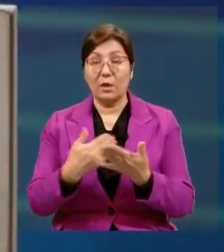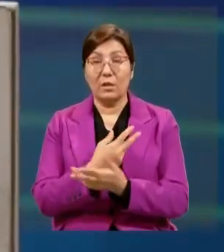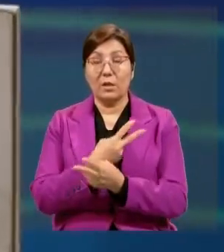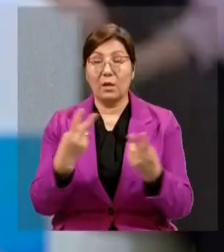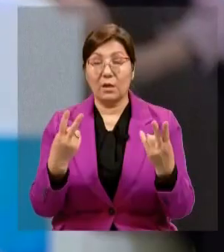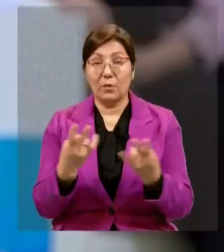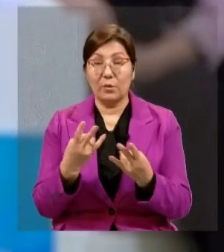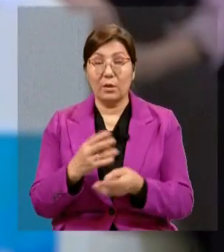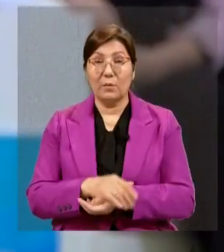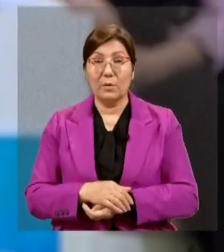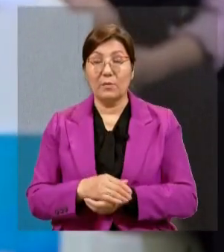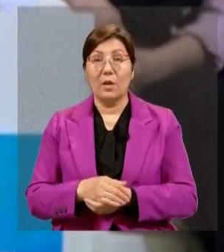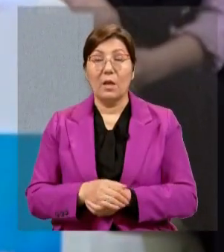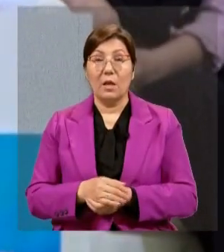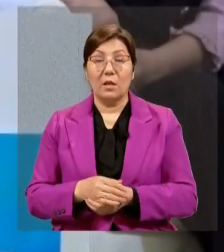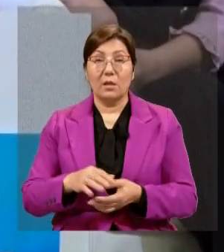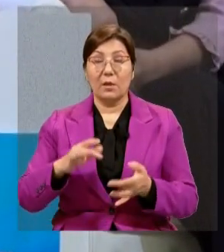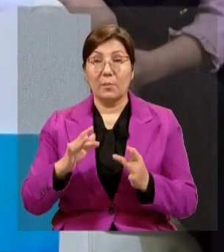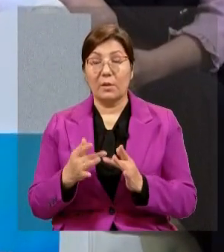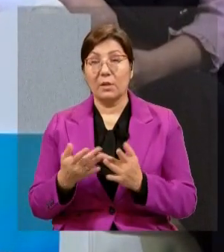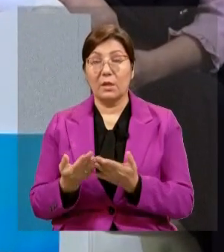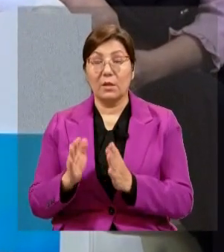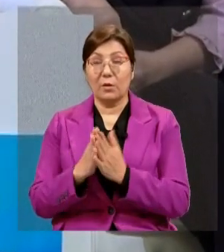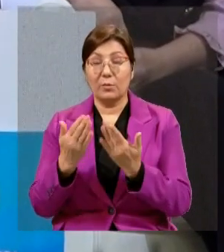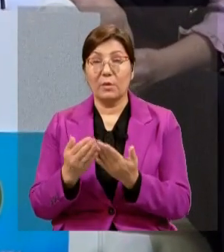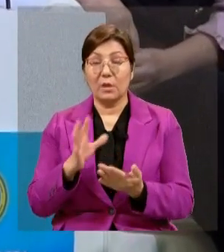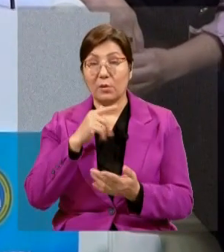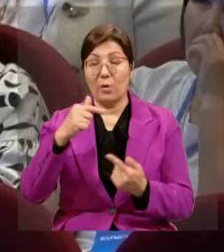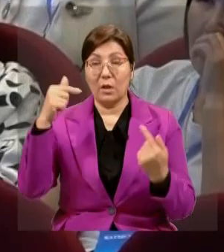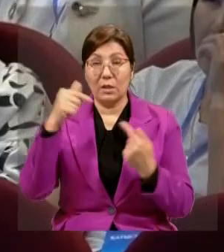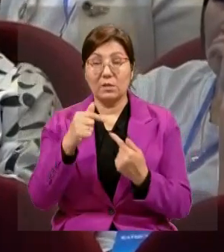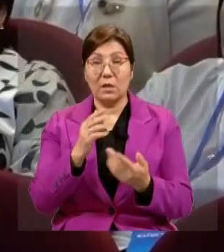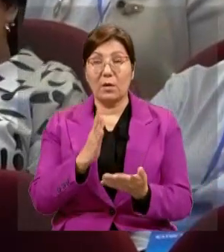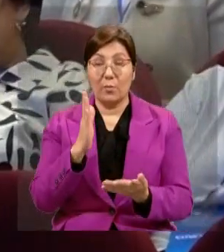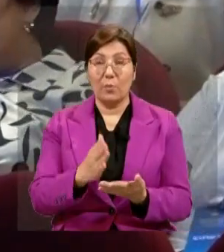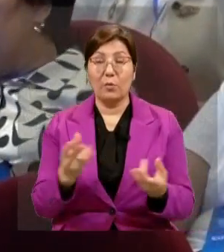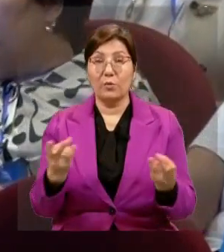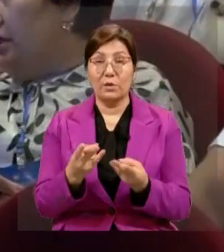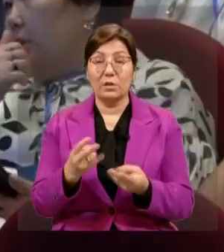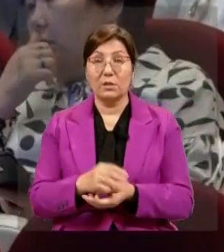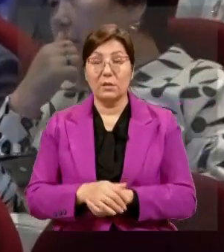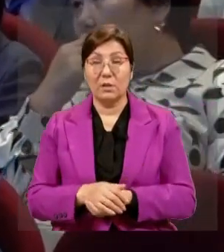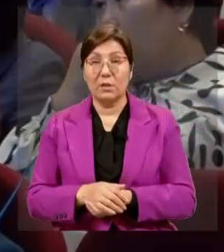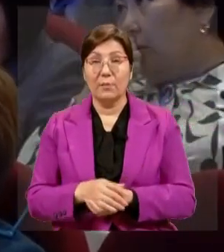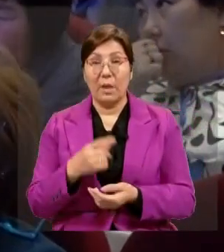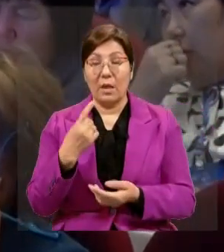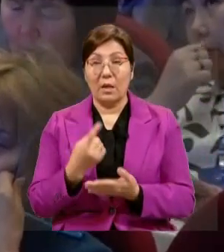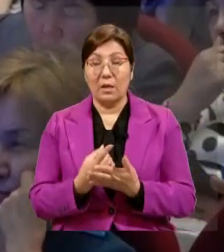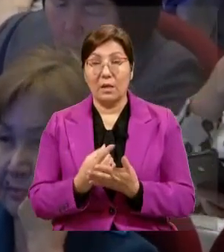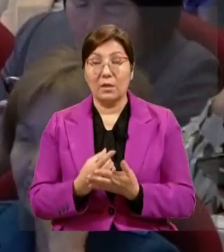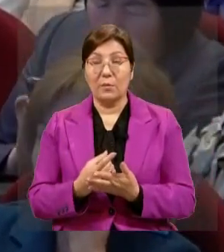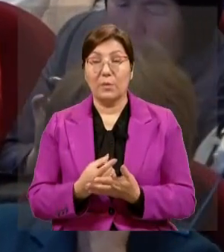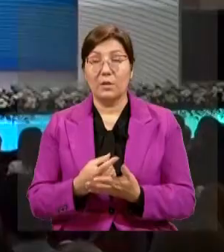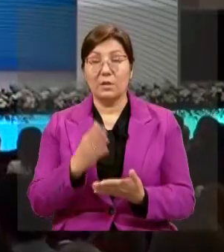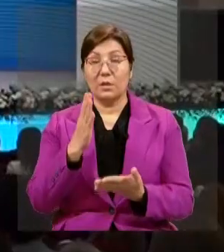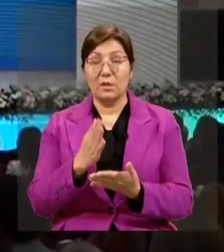Әсіресе цифрлық платформалар мен электрондық оқулықтар заман талабына сай болуы тиіс. Әр өңірдегі алуан әдістеме бір жүйеге келтірілуі қажет. Тірек